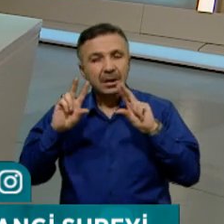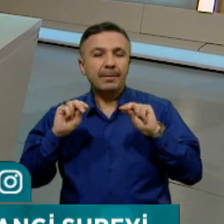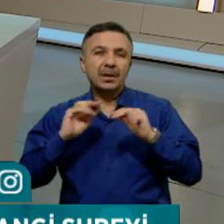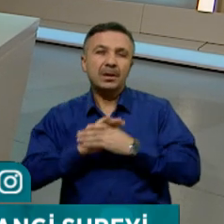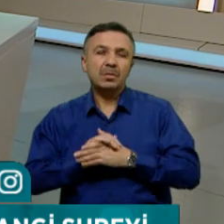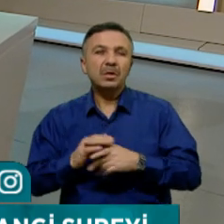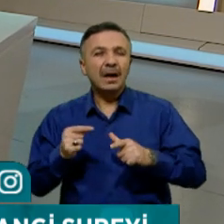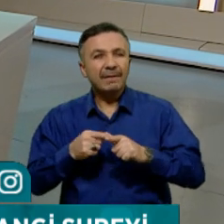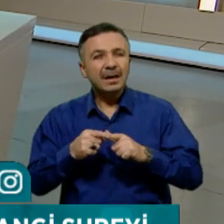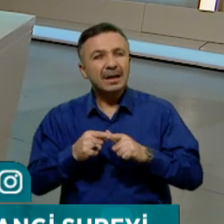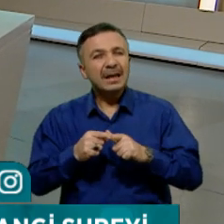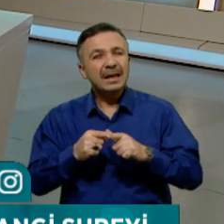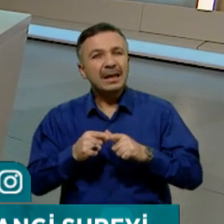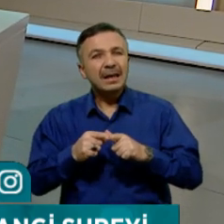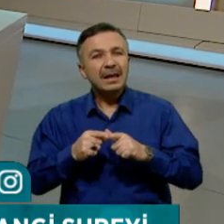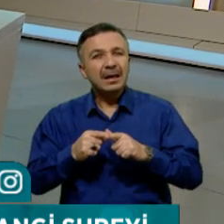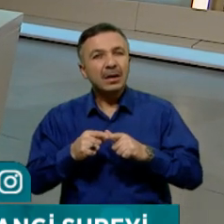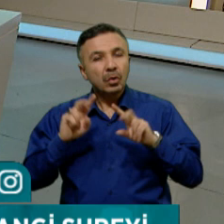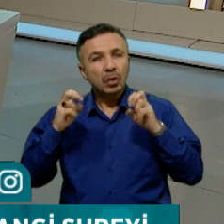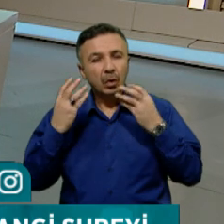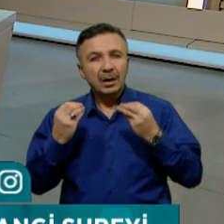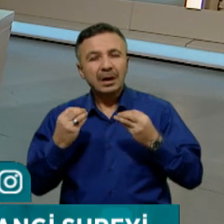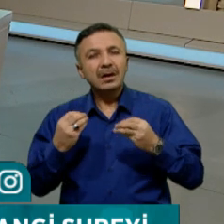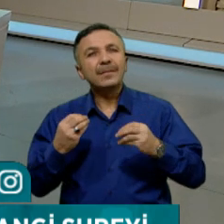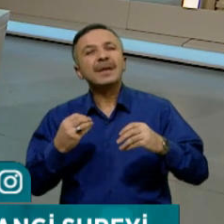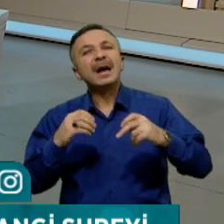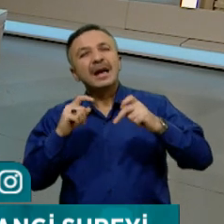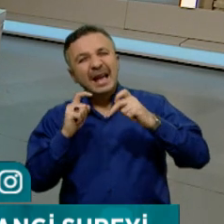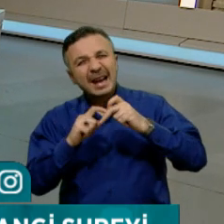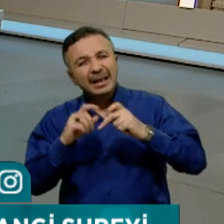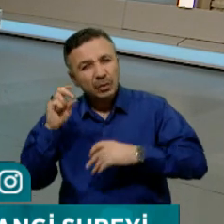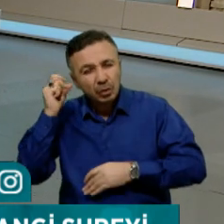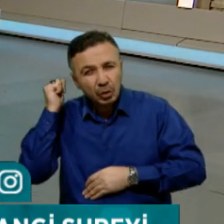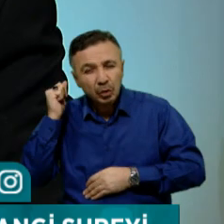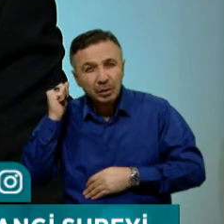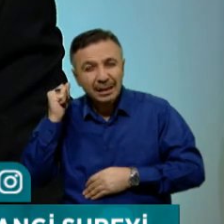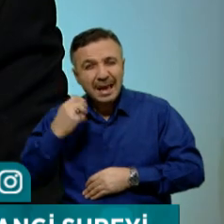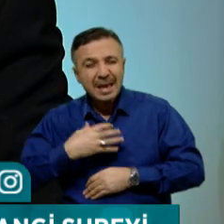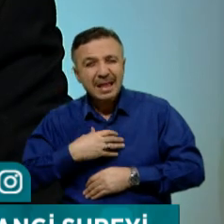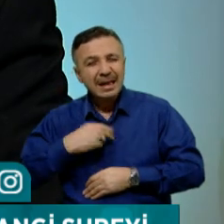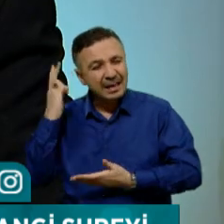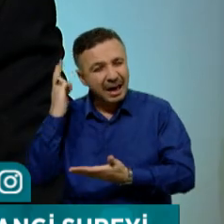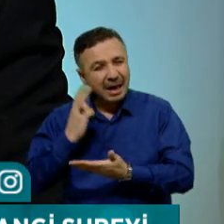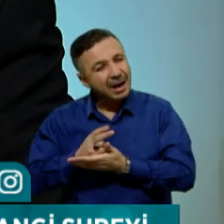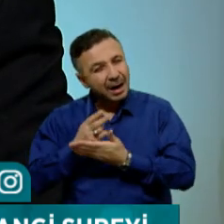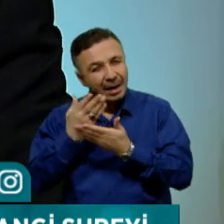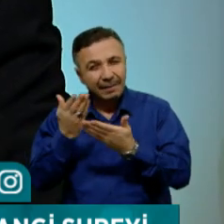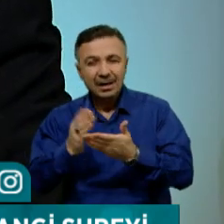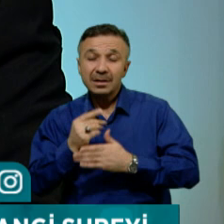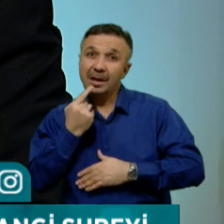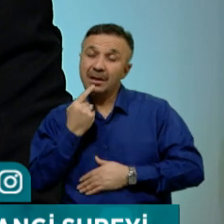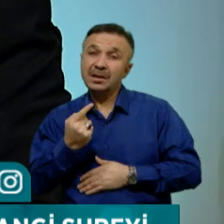sonra fıkhi mevzu olarak şunu söyleyebiliriz ki rekatı unutursa kendi kendine karar vermeye çalışsın